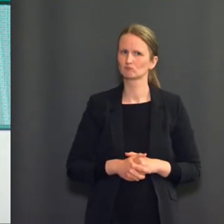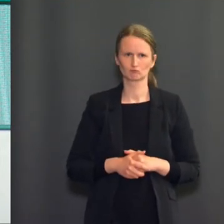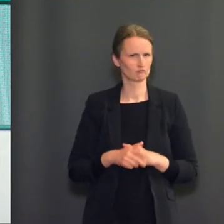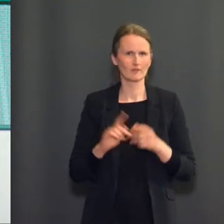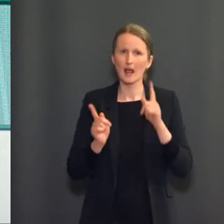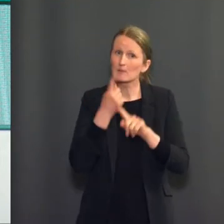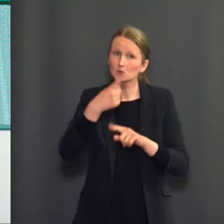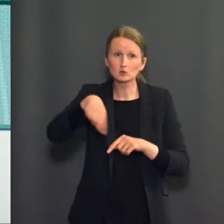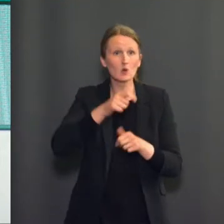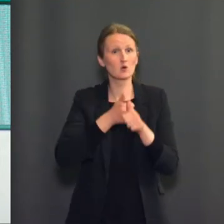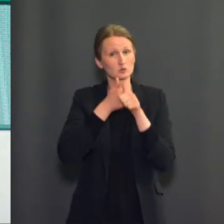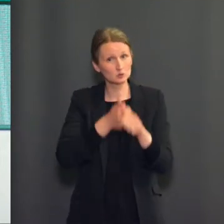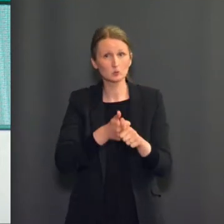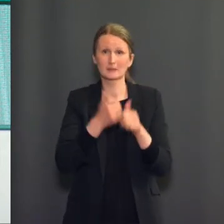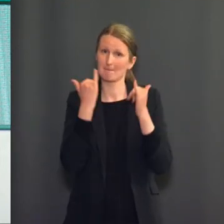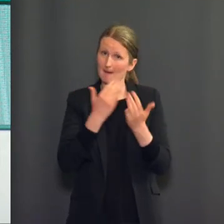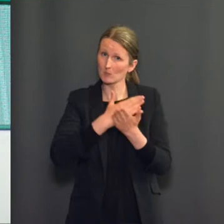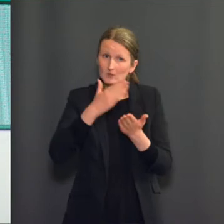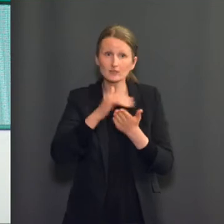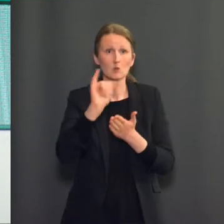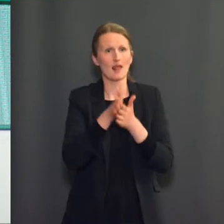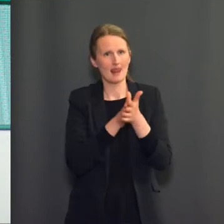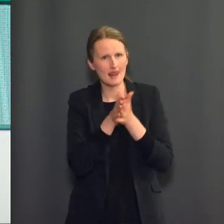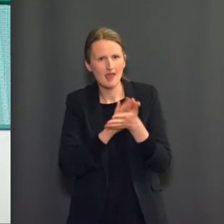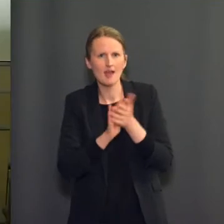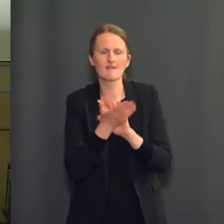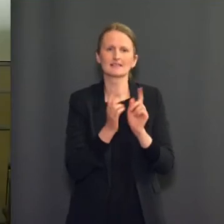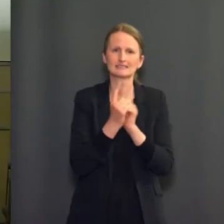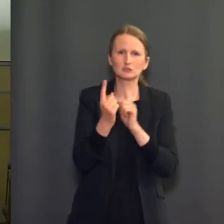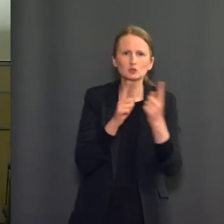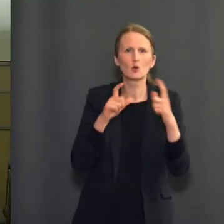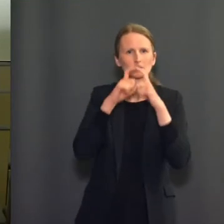sociale. Merci.